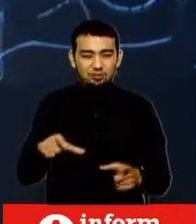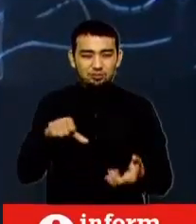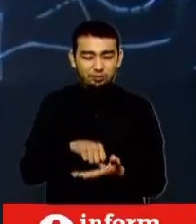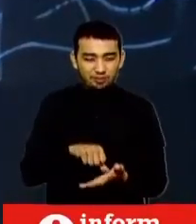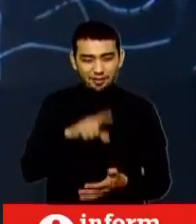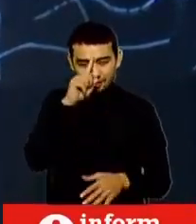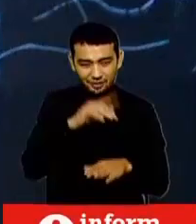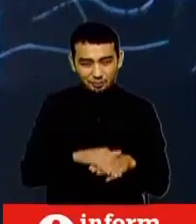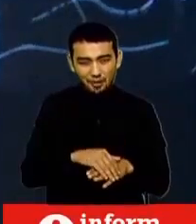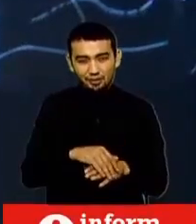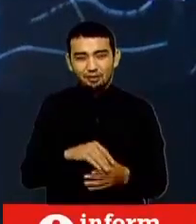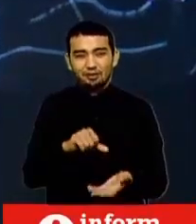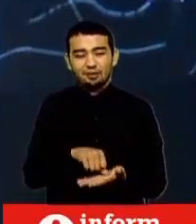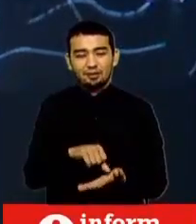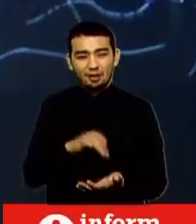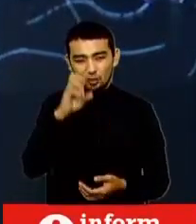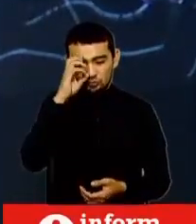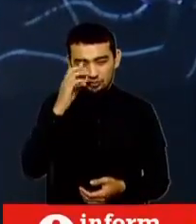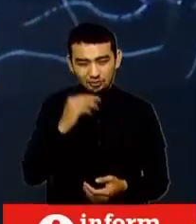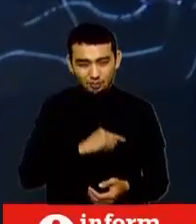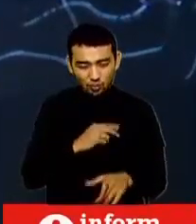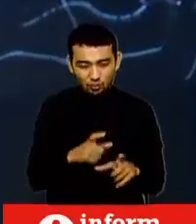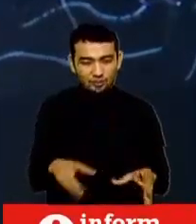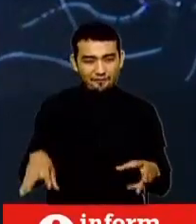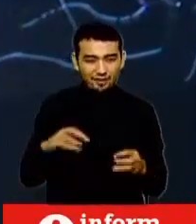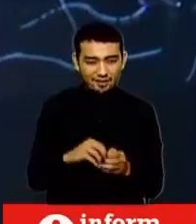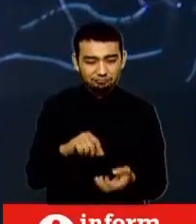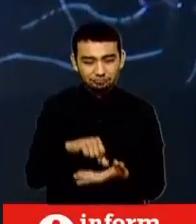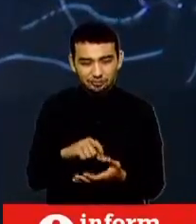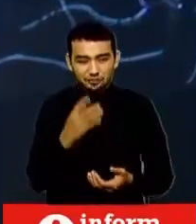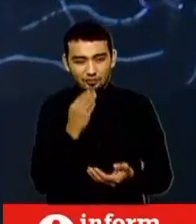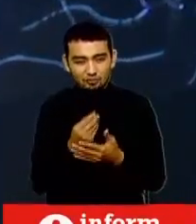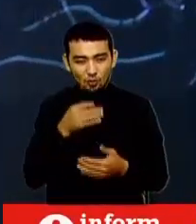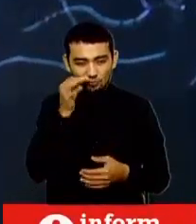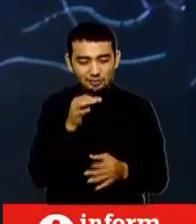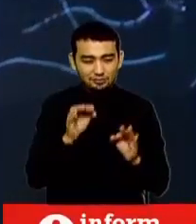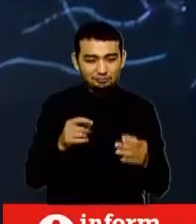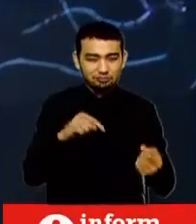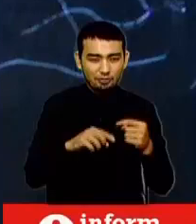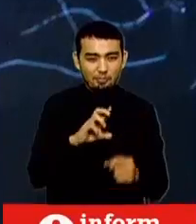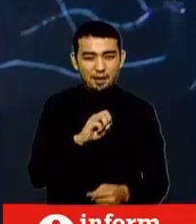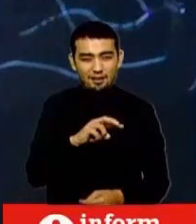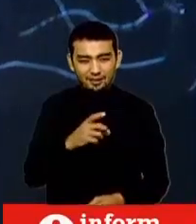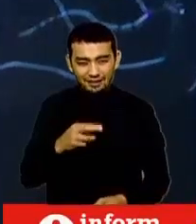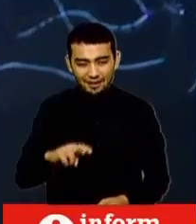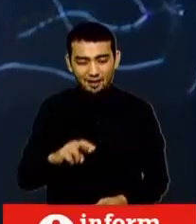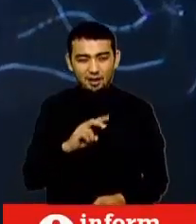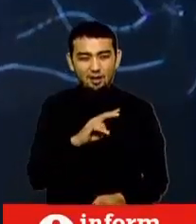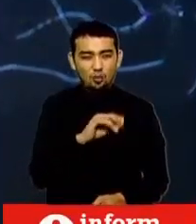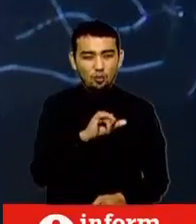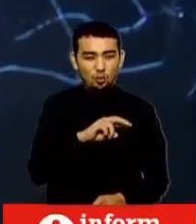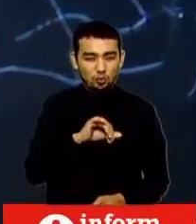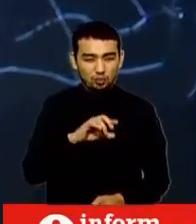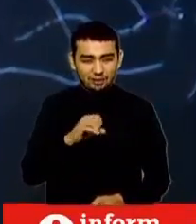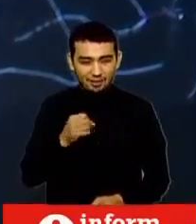мен мемлекеттік қызметкерлер өңіраралық ынтымақтастық тәжірибесімен бөлісті. Бельгия, Нидерланды, Ұлыбритания мен Өзбекстан